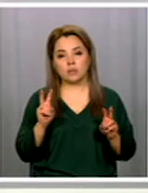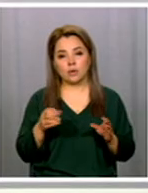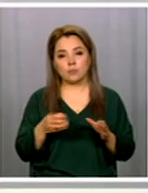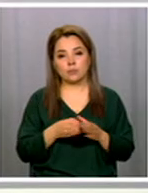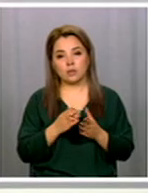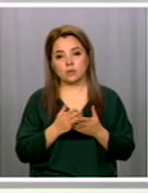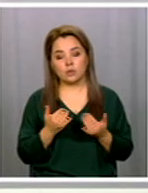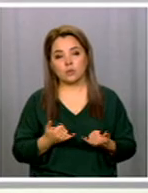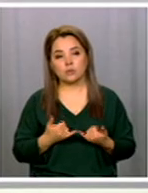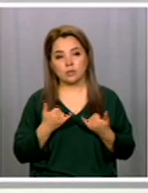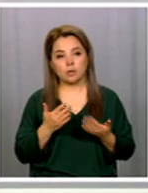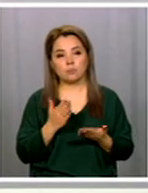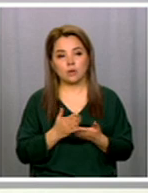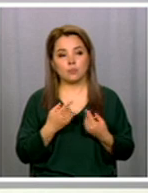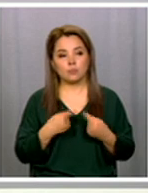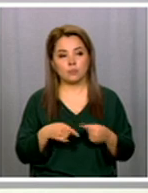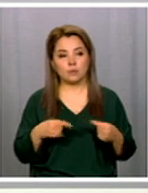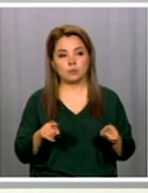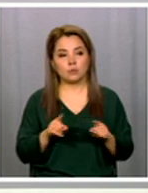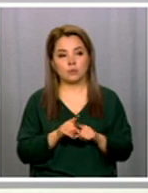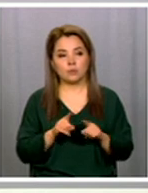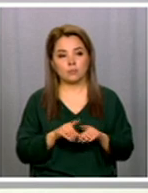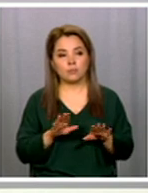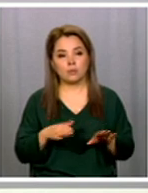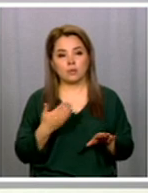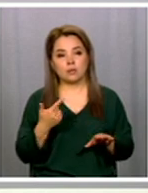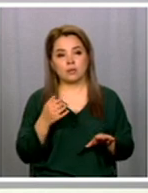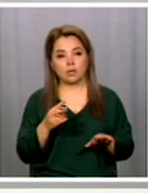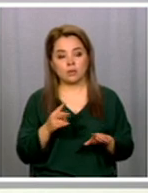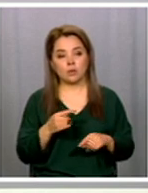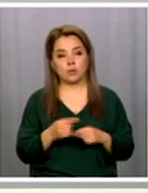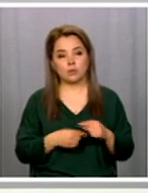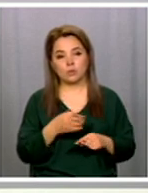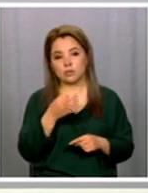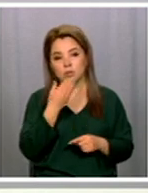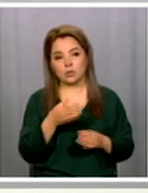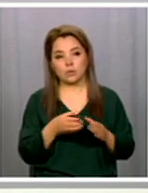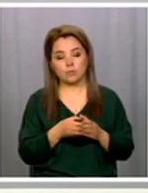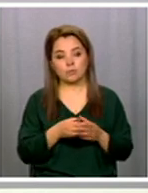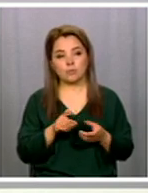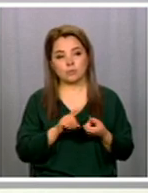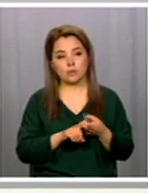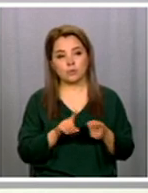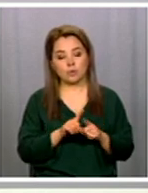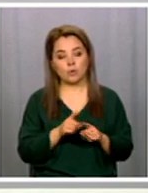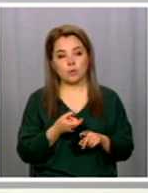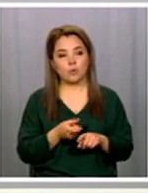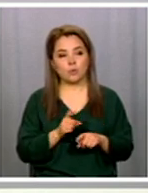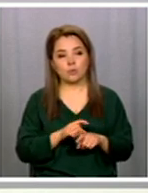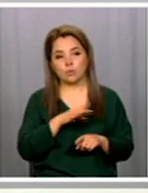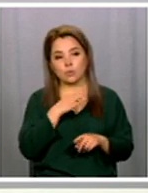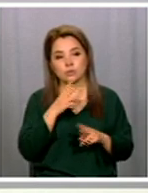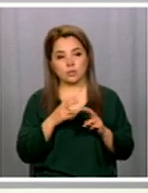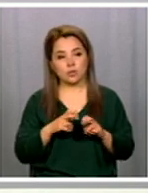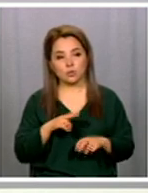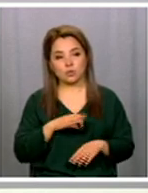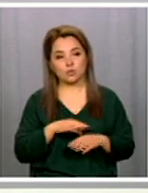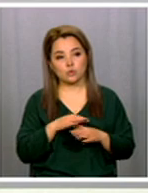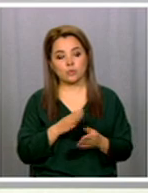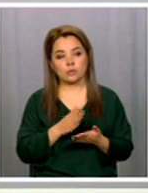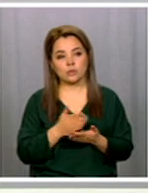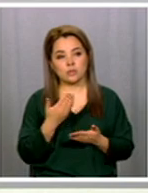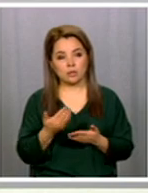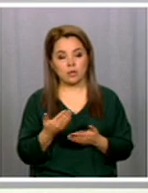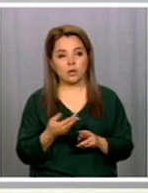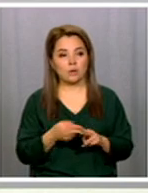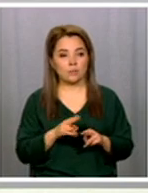ұсынды. Одан басқа осы ген тұқым қуалаушылыққа байланысты өте көп зерттеу жұмыстарын жүргізген